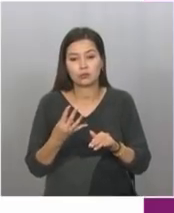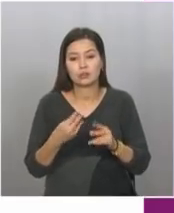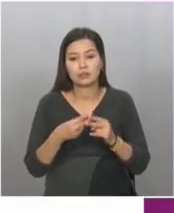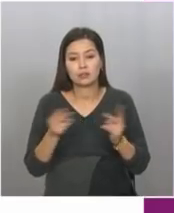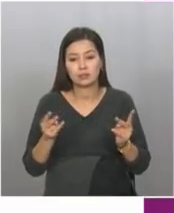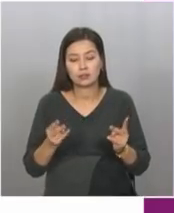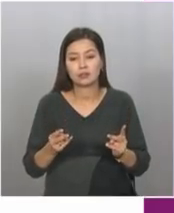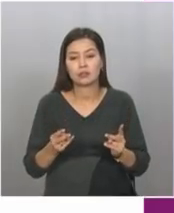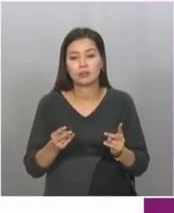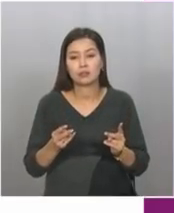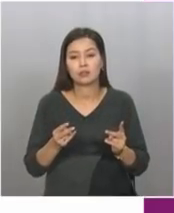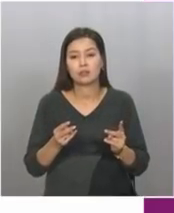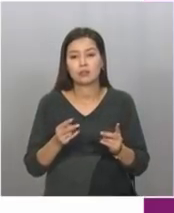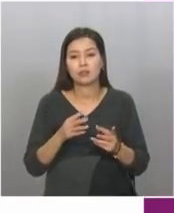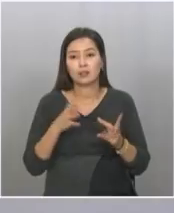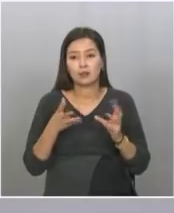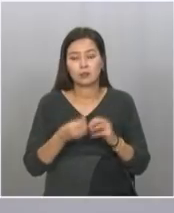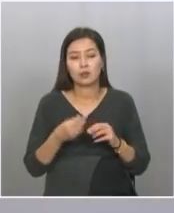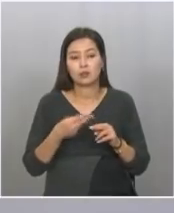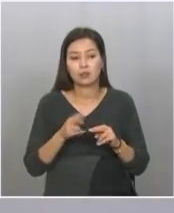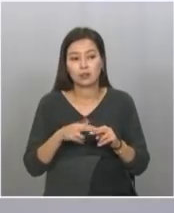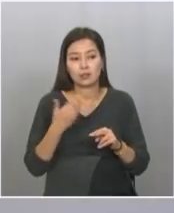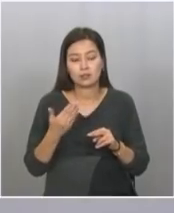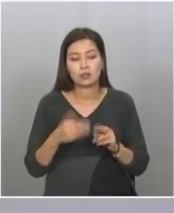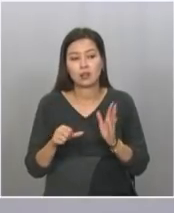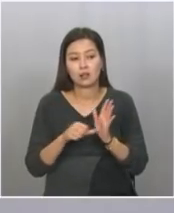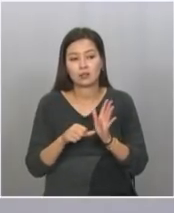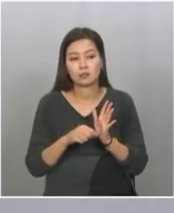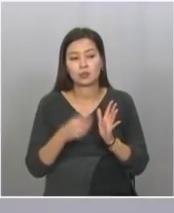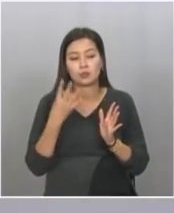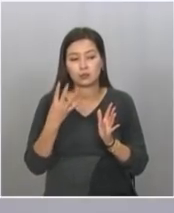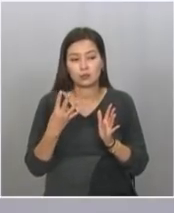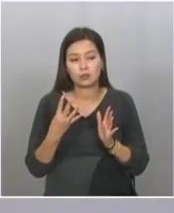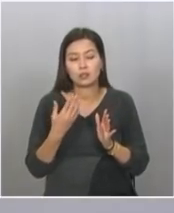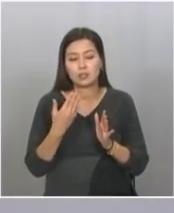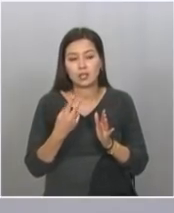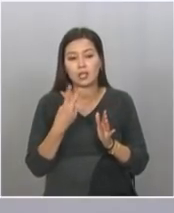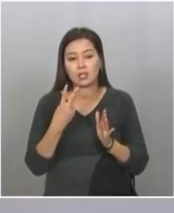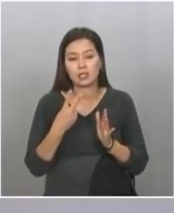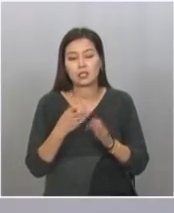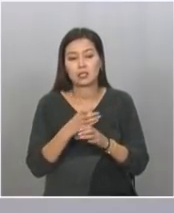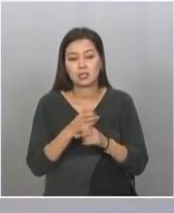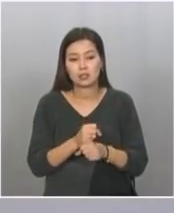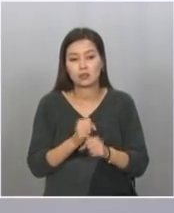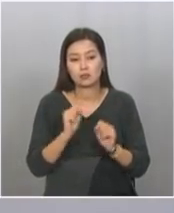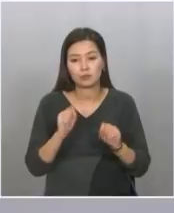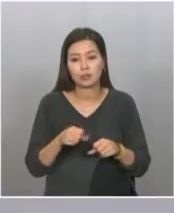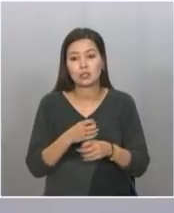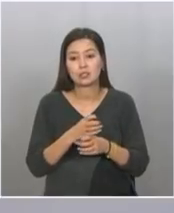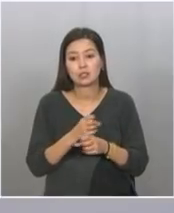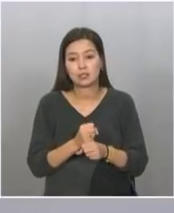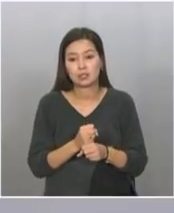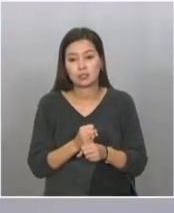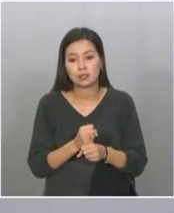тең. Назар аударамыз, бұл жерде 6 мен 4-ті 2-ге қысқартуға болады. Е?